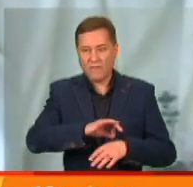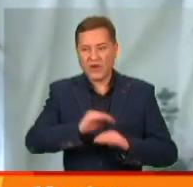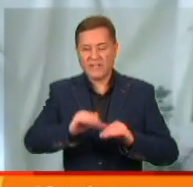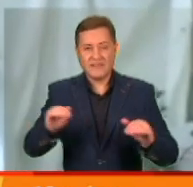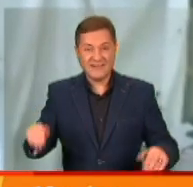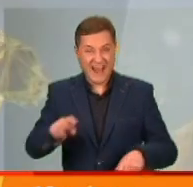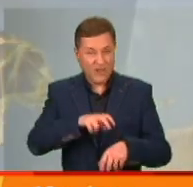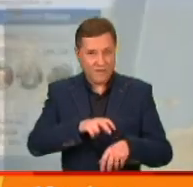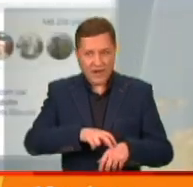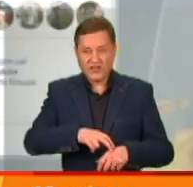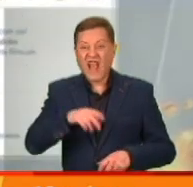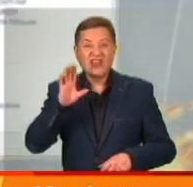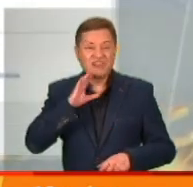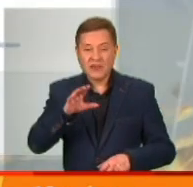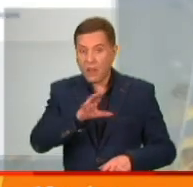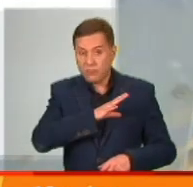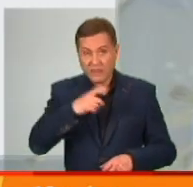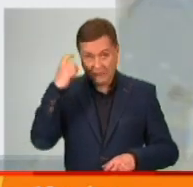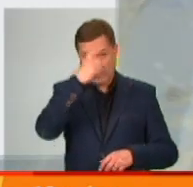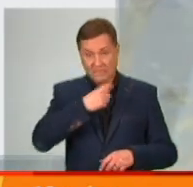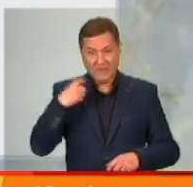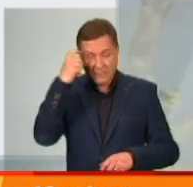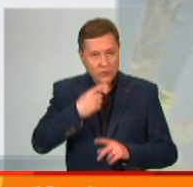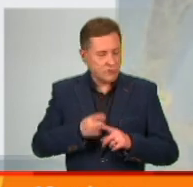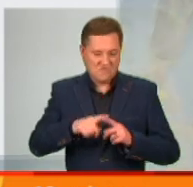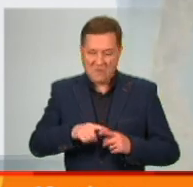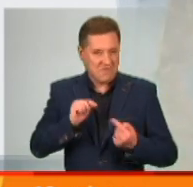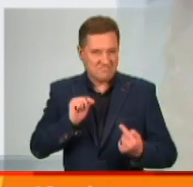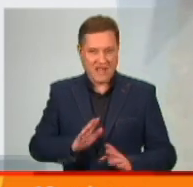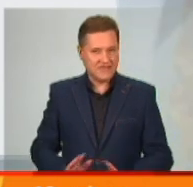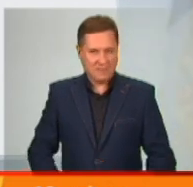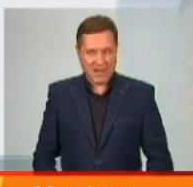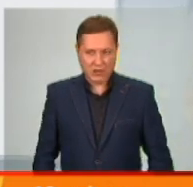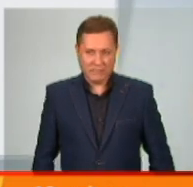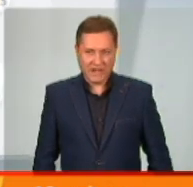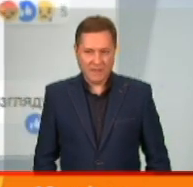педіатра, запевняють, жінка була на підпитку і цього навіть не заперечувала.